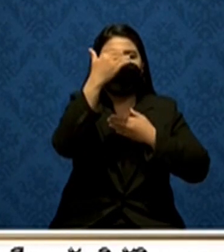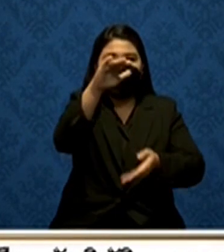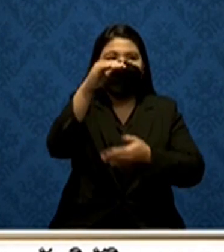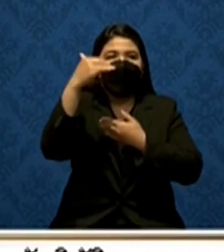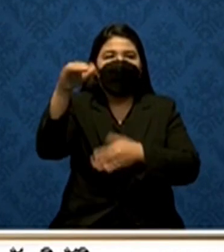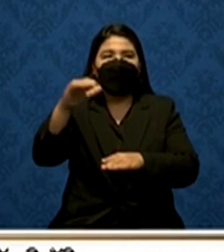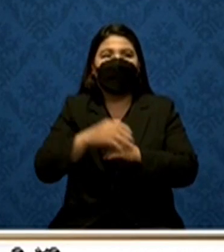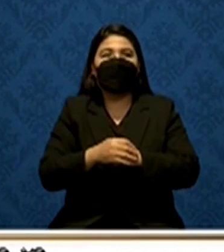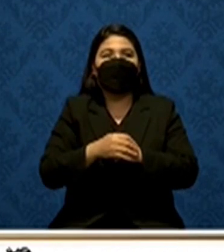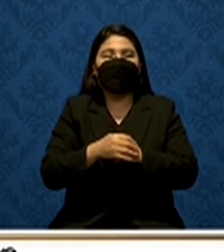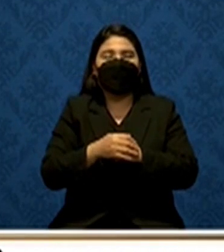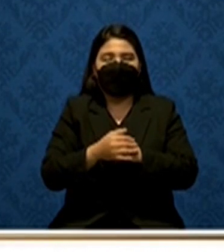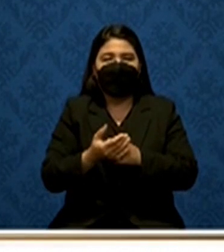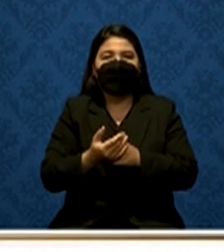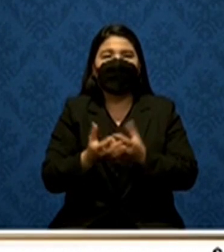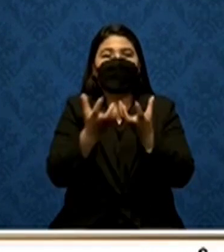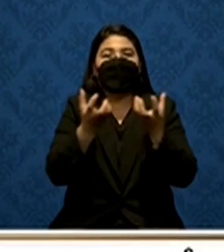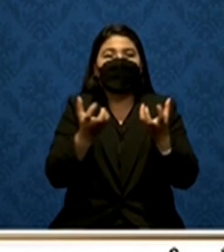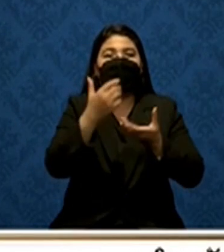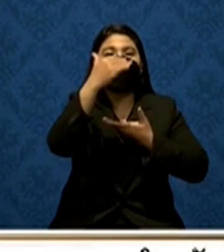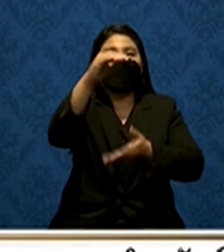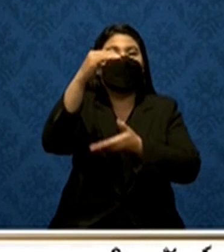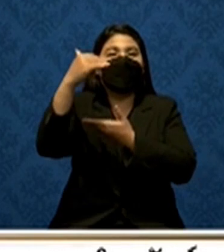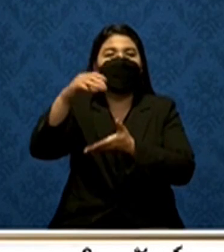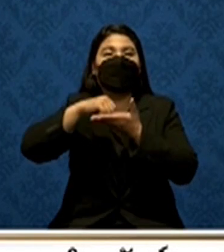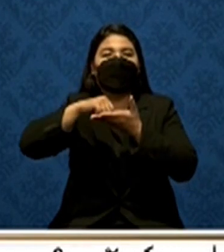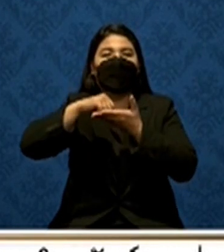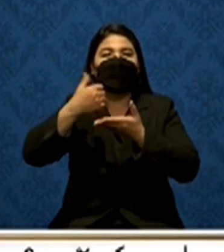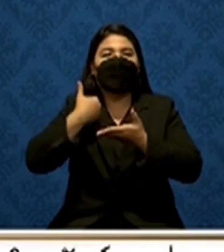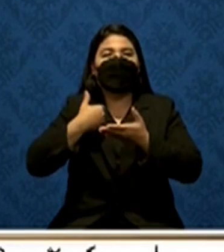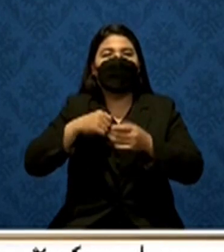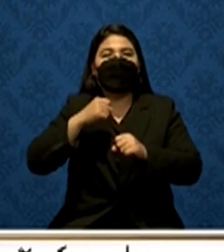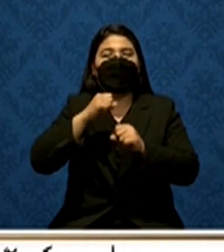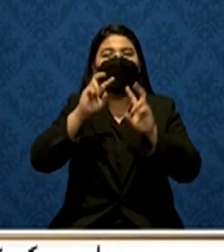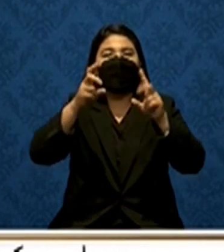ที่ผ่านมาเราส่งออกสินค้ากับริการแต่ต่อไปตองมขอ 3 Soft Power